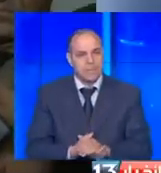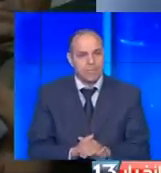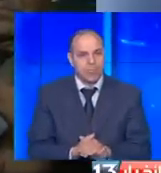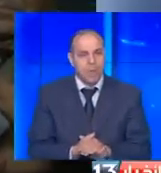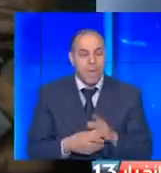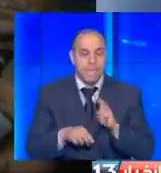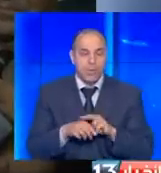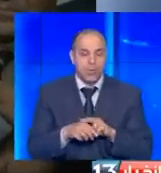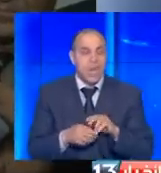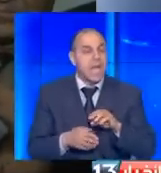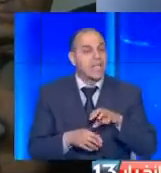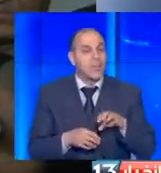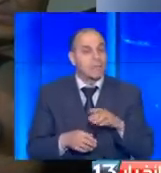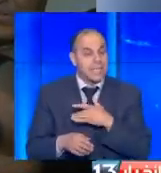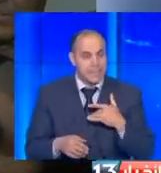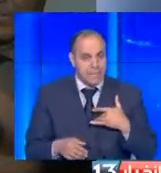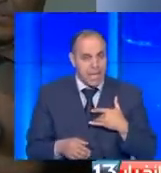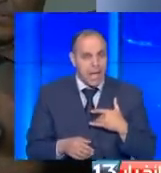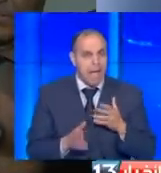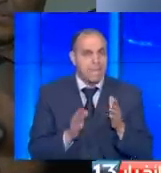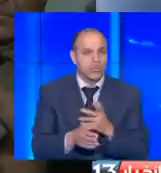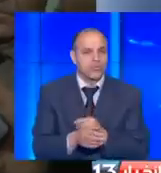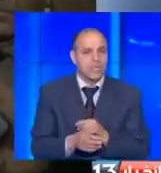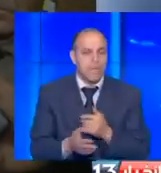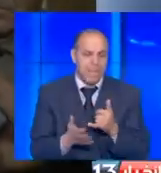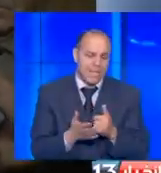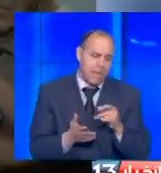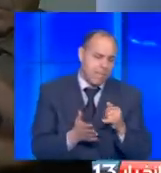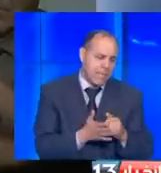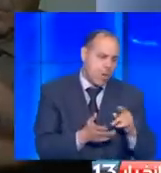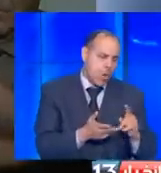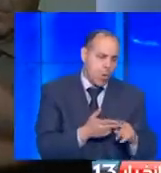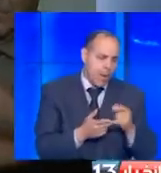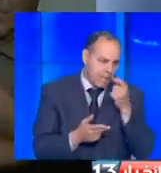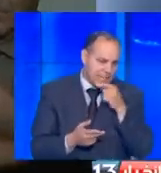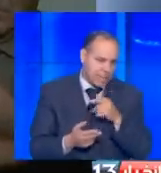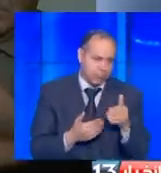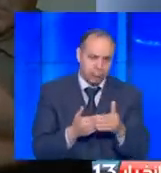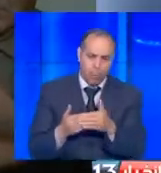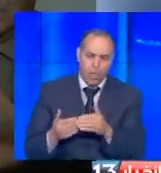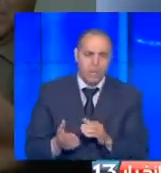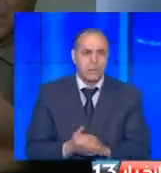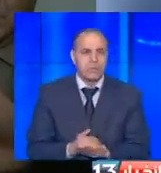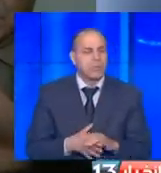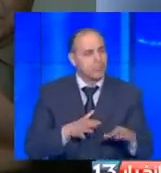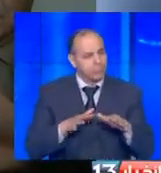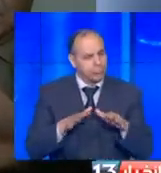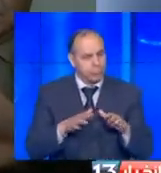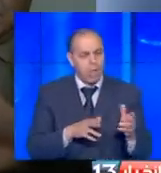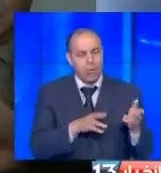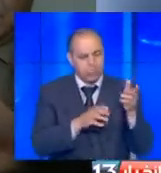ومصالح الإدارة الجهوية للصحة بالمستشفى الجهوي بالمكنين والمستشفى الجهوي فاطمة بورقيبة بمنستير قاموا